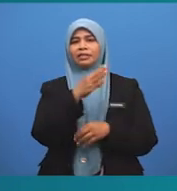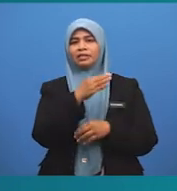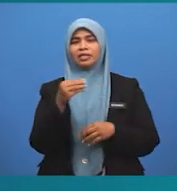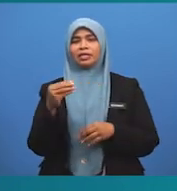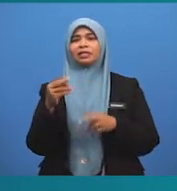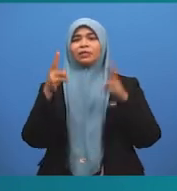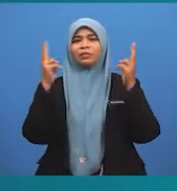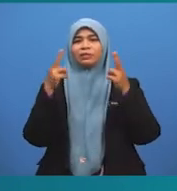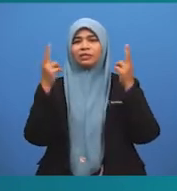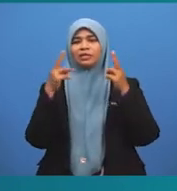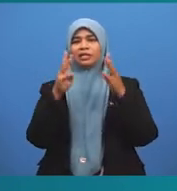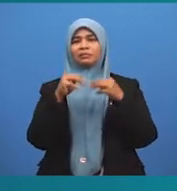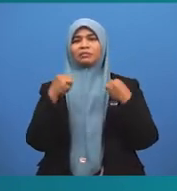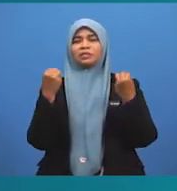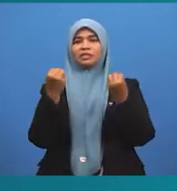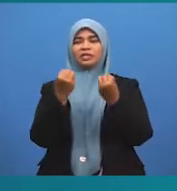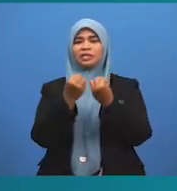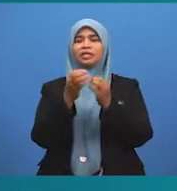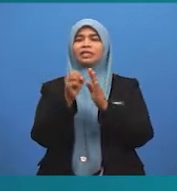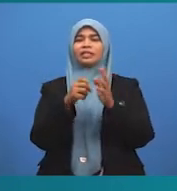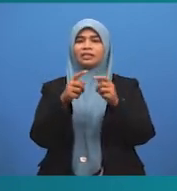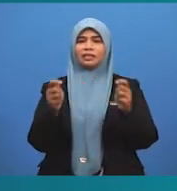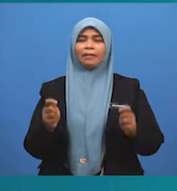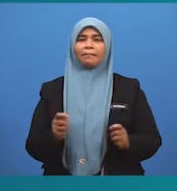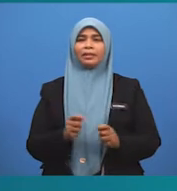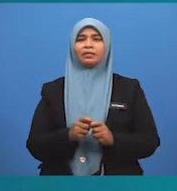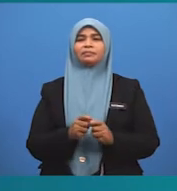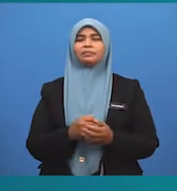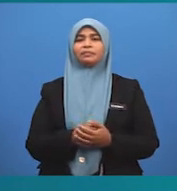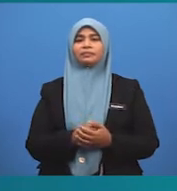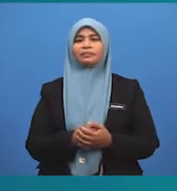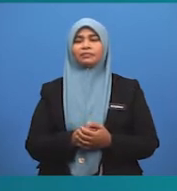majlis dan upacara masyarakat setempat.